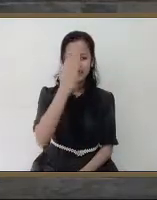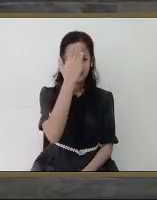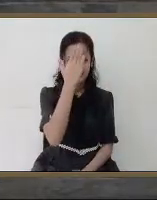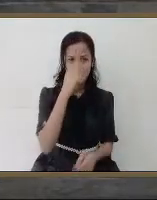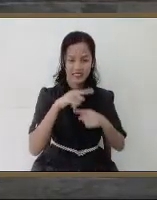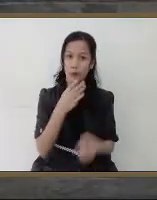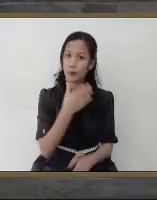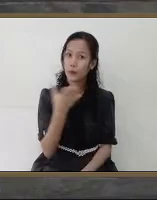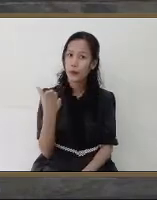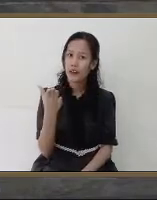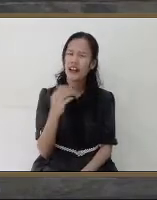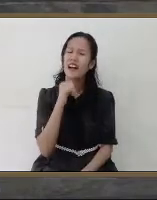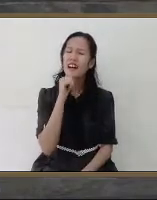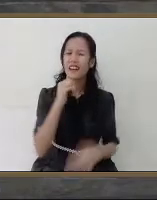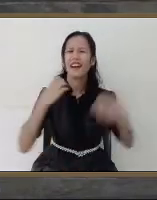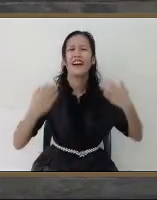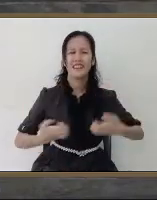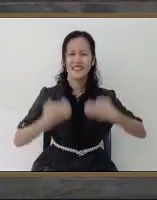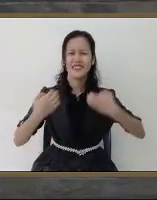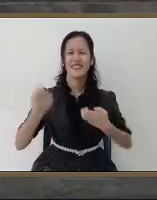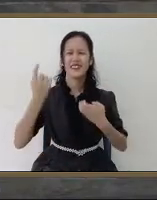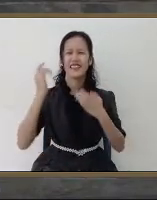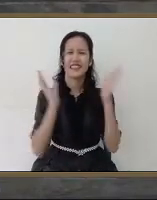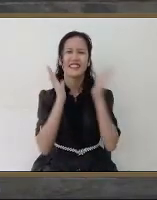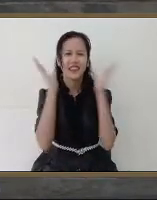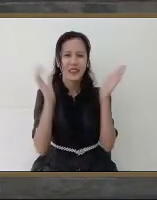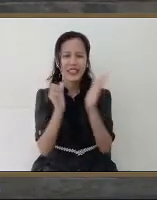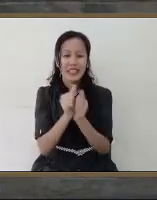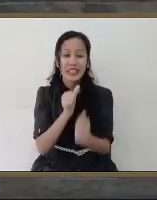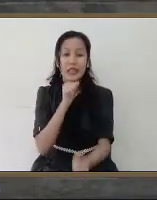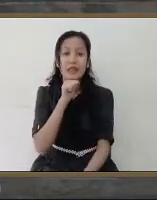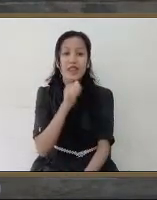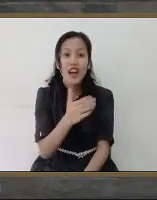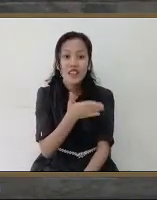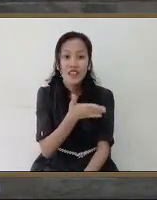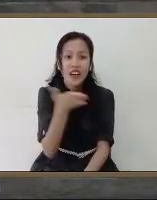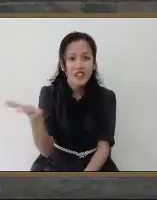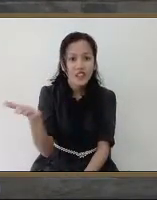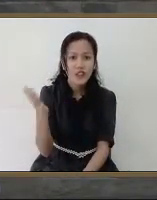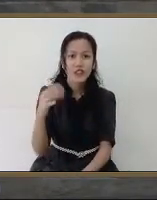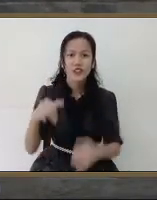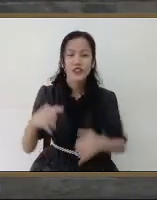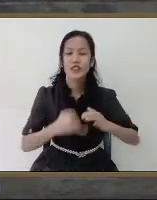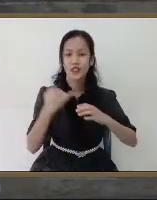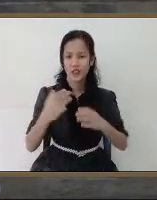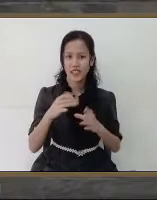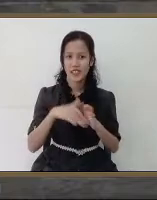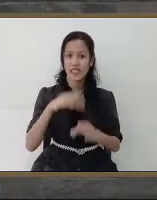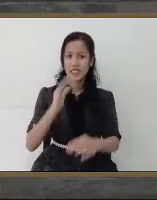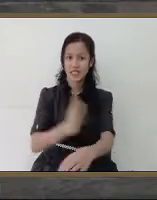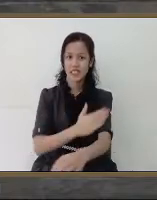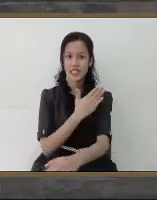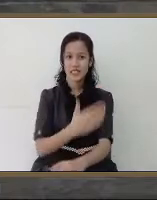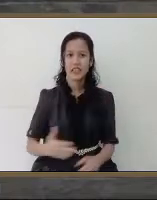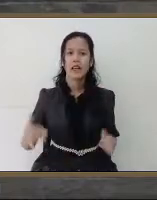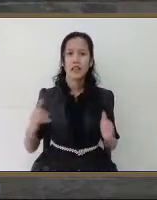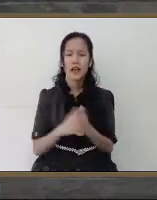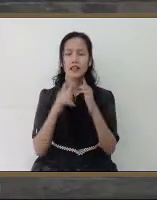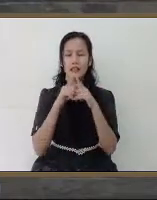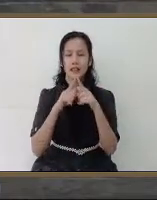not enjoy the service for the whole day. Napakalaking role po ng ating pong